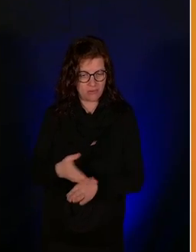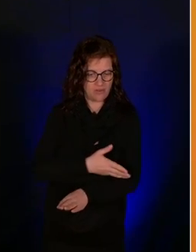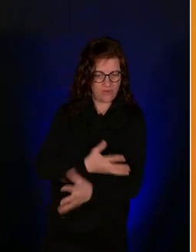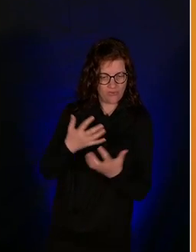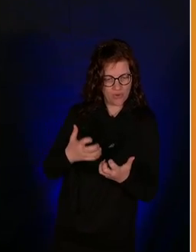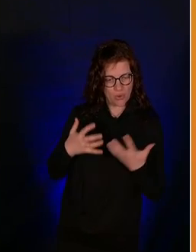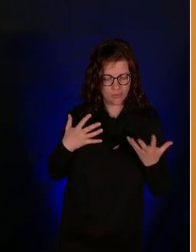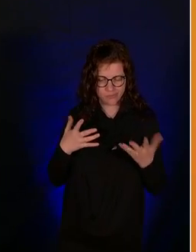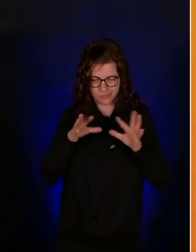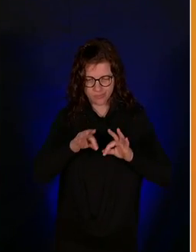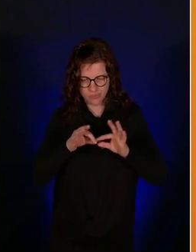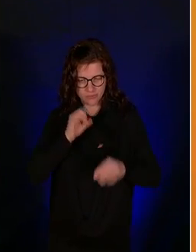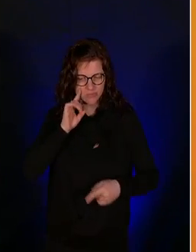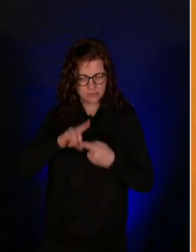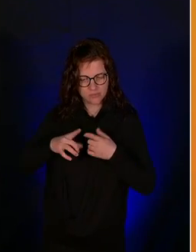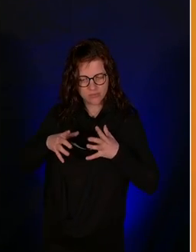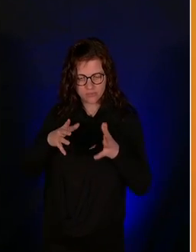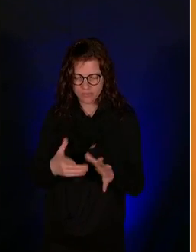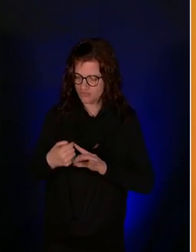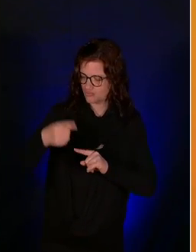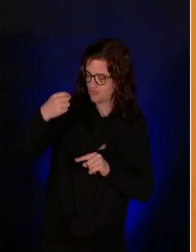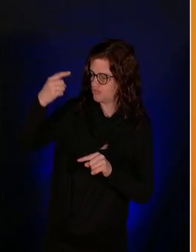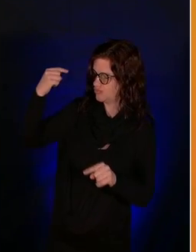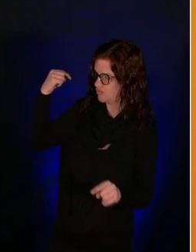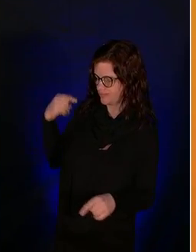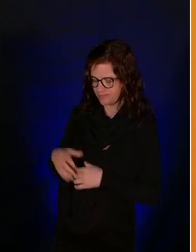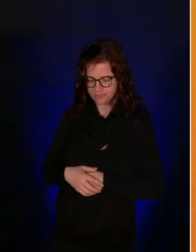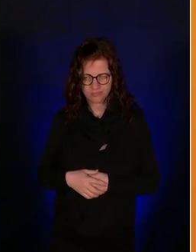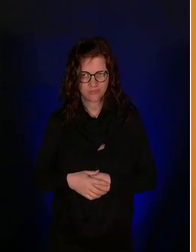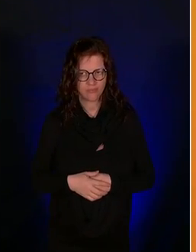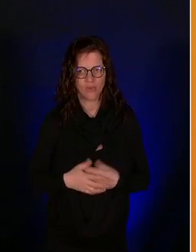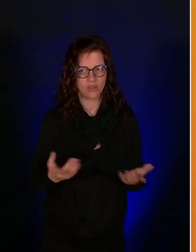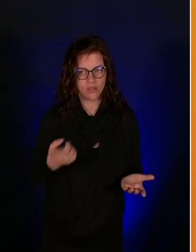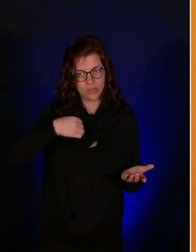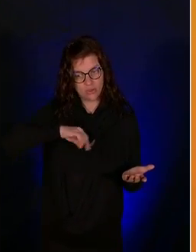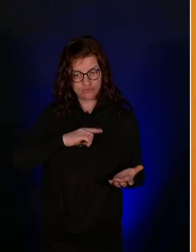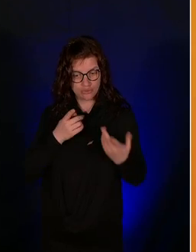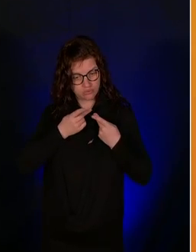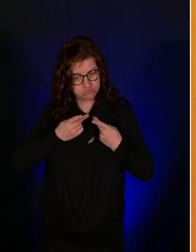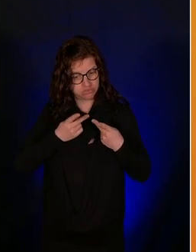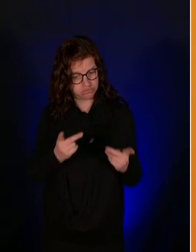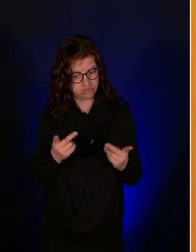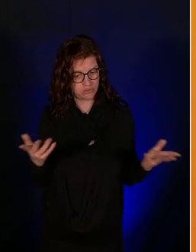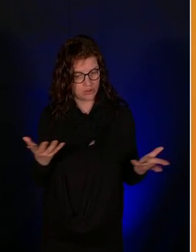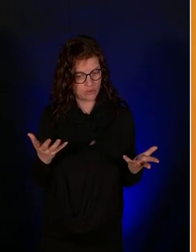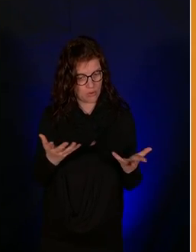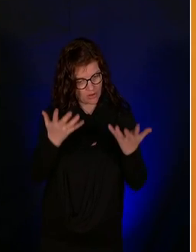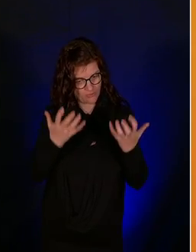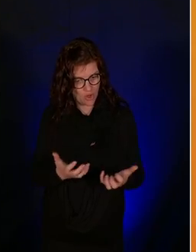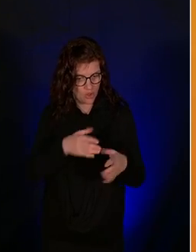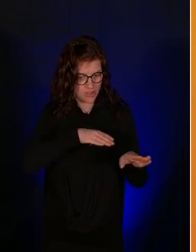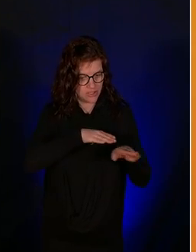avons pris lors de nos précédents congrès et dans nos repères revendicatifs. Nous avons affirmé, par exemple, notre attachement à l'abolition du